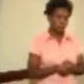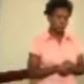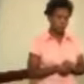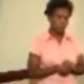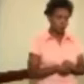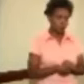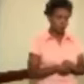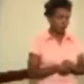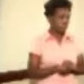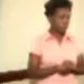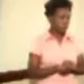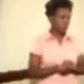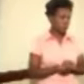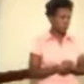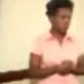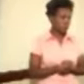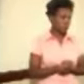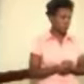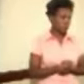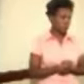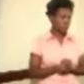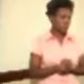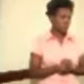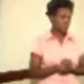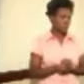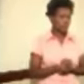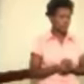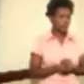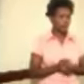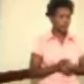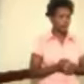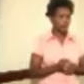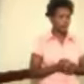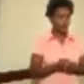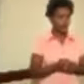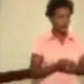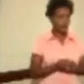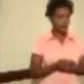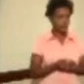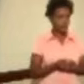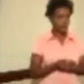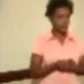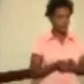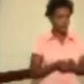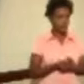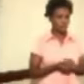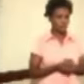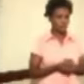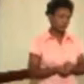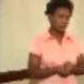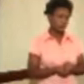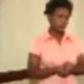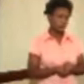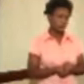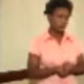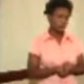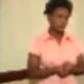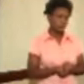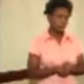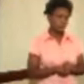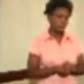Martelly. Inclus vous. Je suis le président de la Haïti, donc pas répondre aux questions, même si je n'ai pas fini de toi, mais je vous aime quand même.